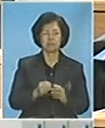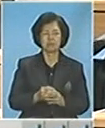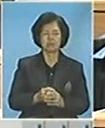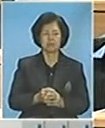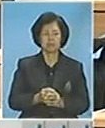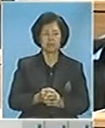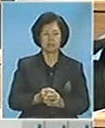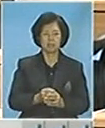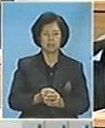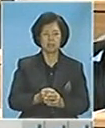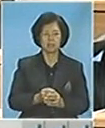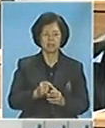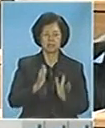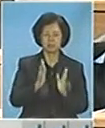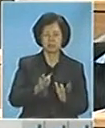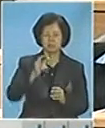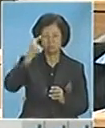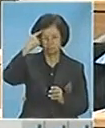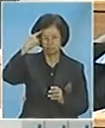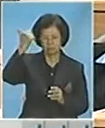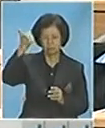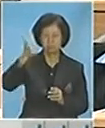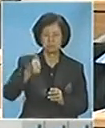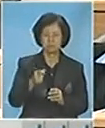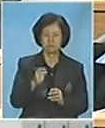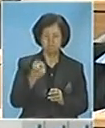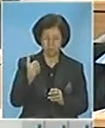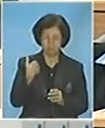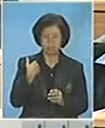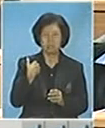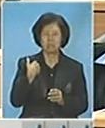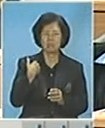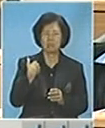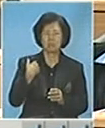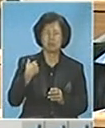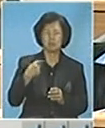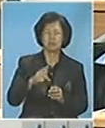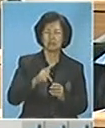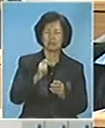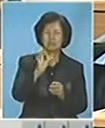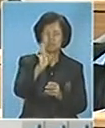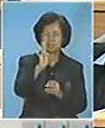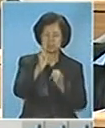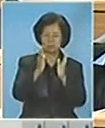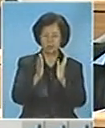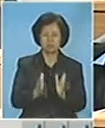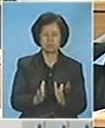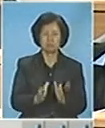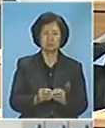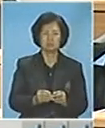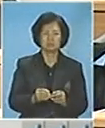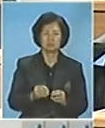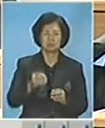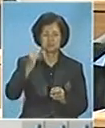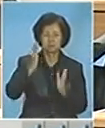เป็นราชบัณฑิตได้เนี่ยก็จะมีราชบัณฑิตกิตติมศักดิ์อยู่7ท่านแค่นั้นนะคะแล้วก็ราชบัณ